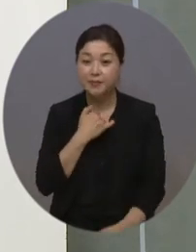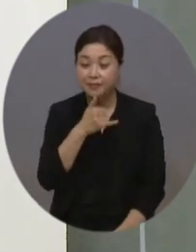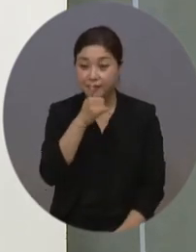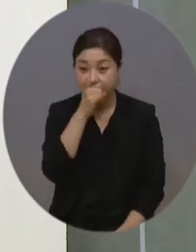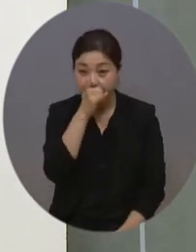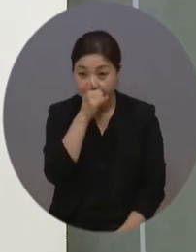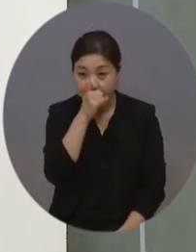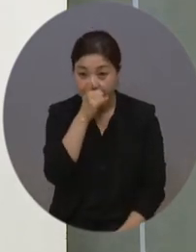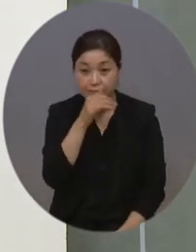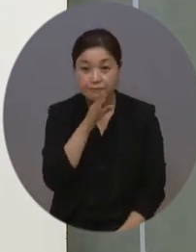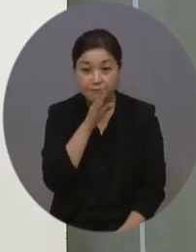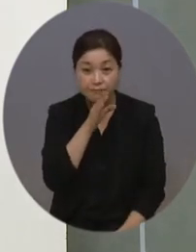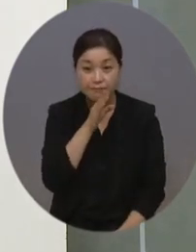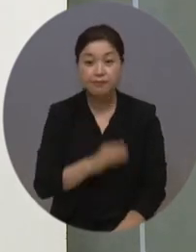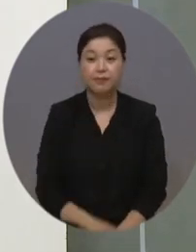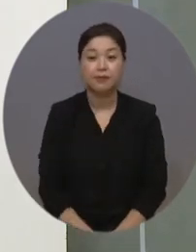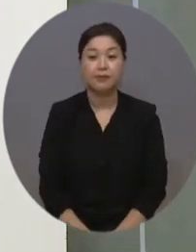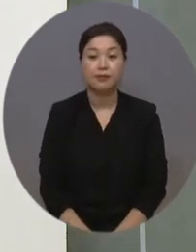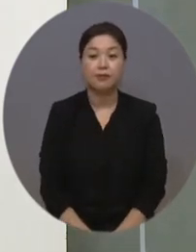실시했던 체험이 있으시죠?